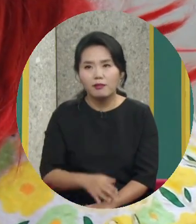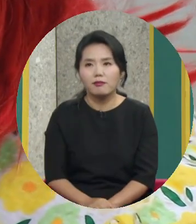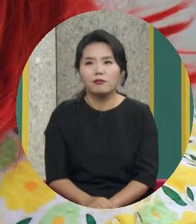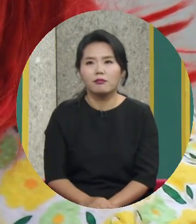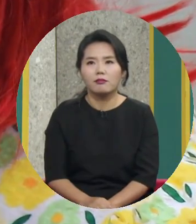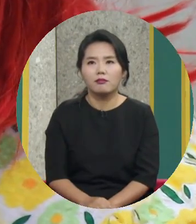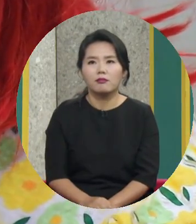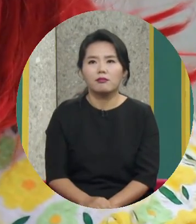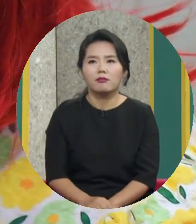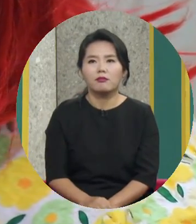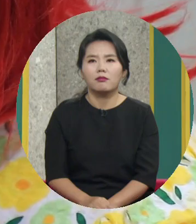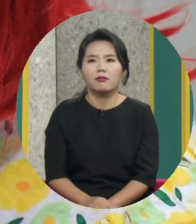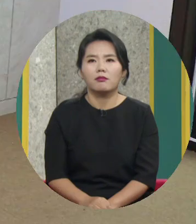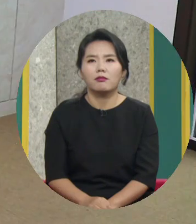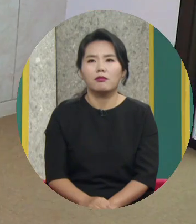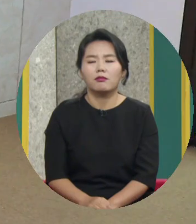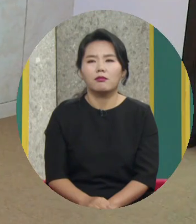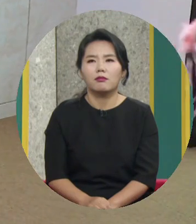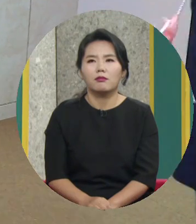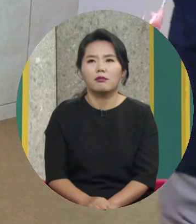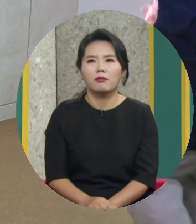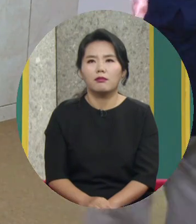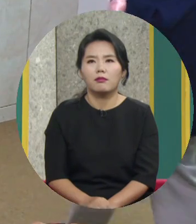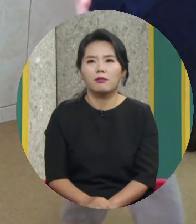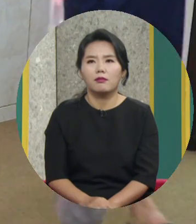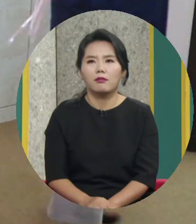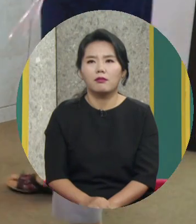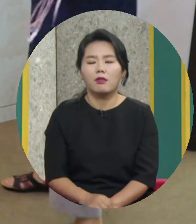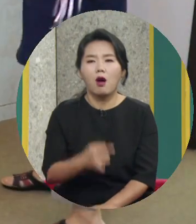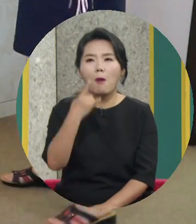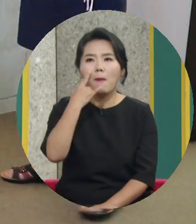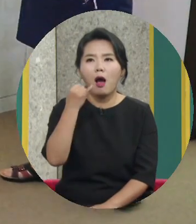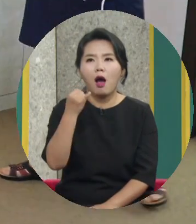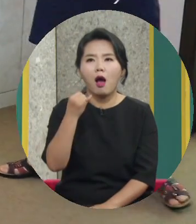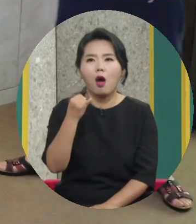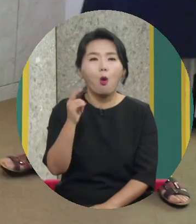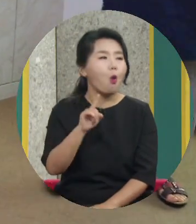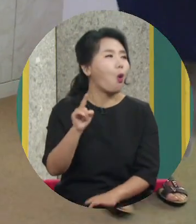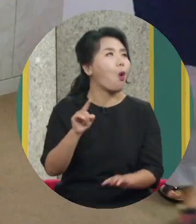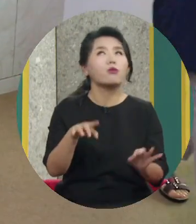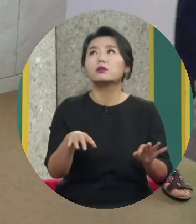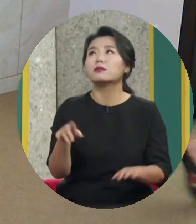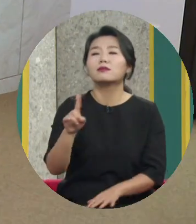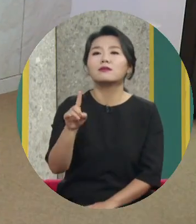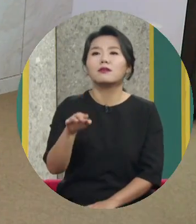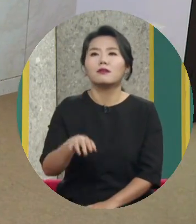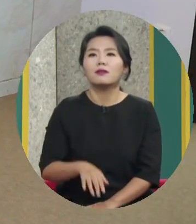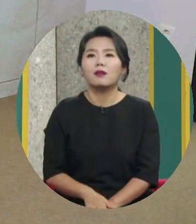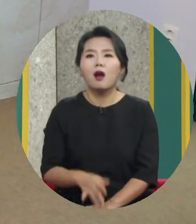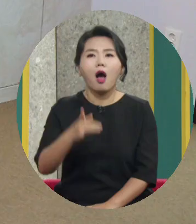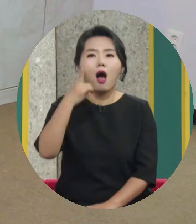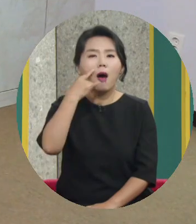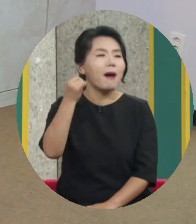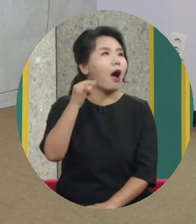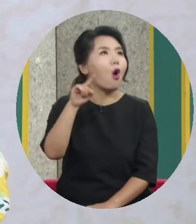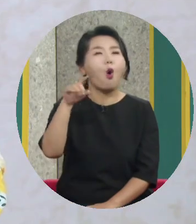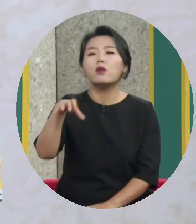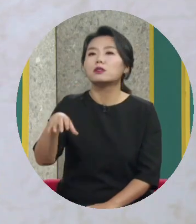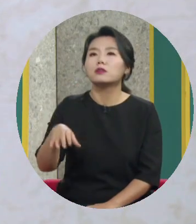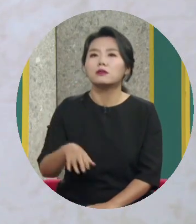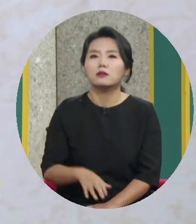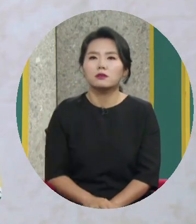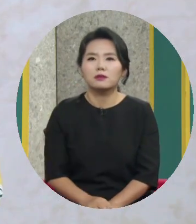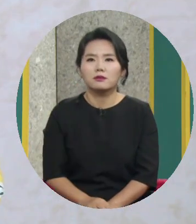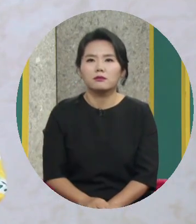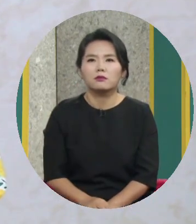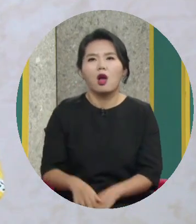주주야 아프지 마. 엄마 어디 있어요? 엄마. 엄마. 어디 있어요?